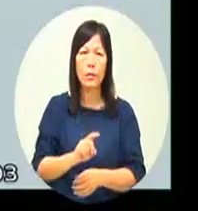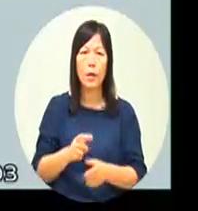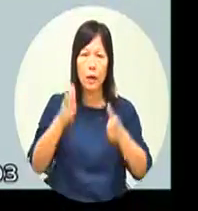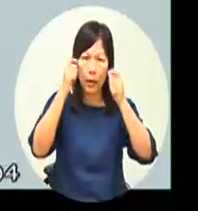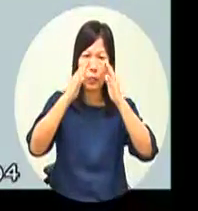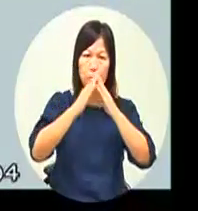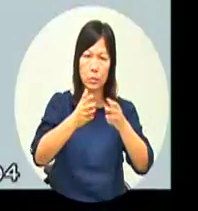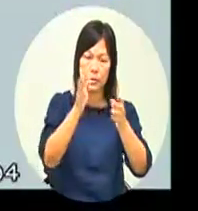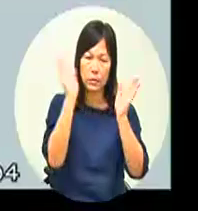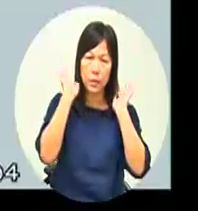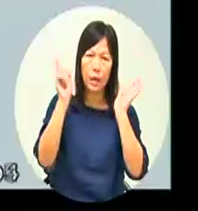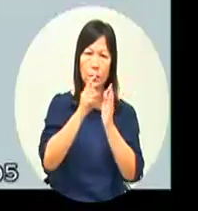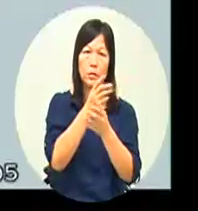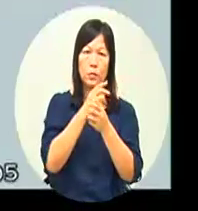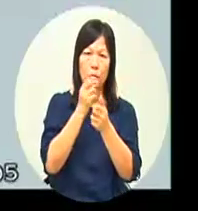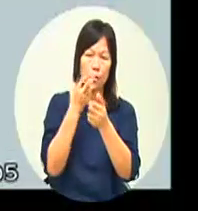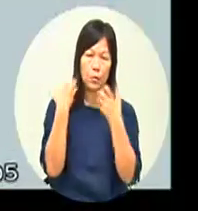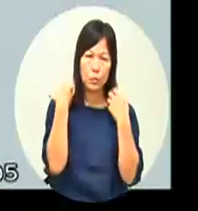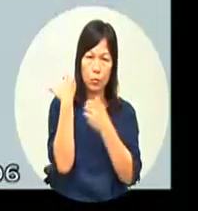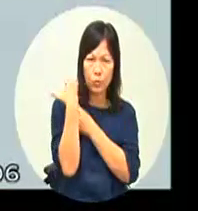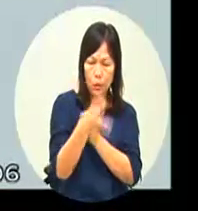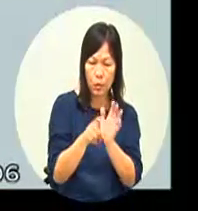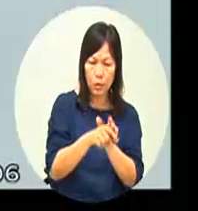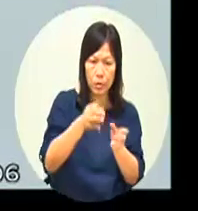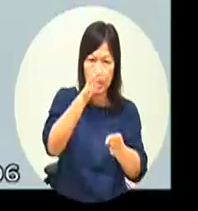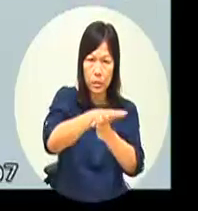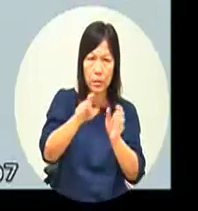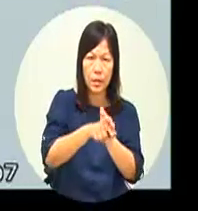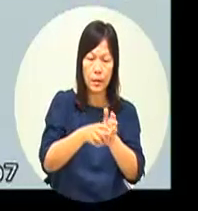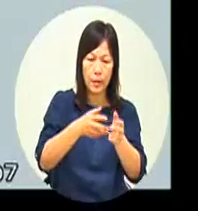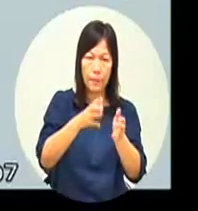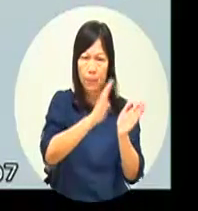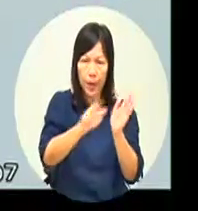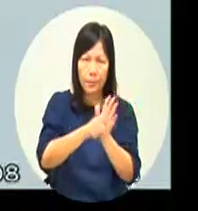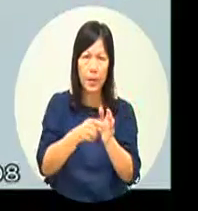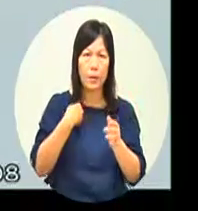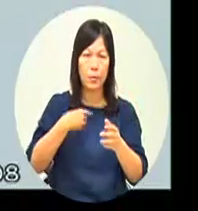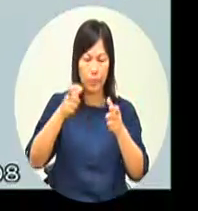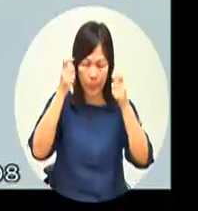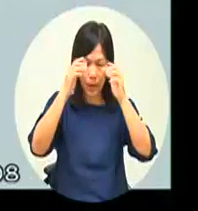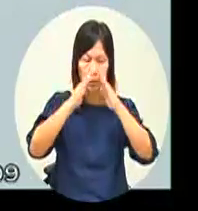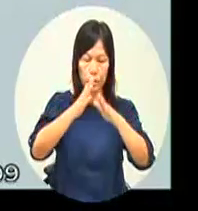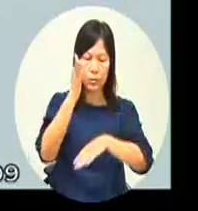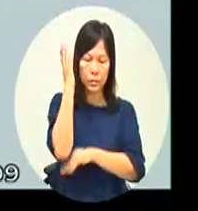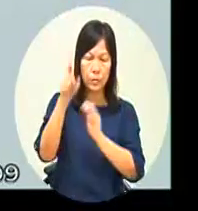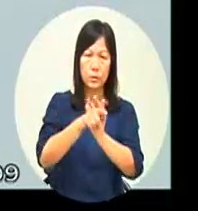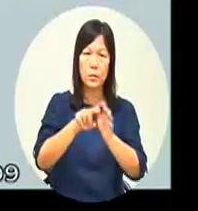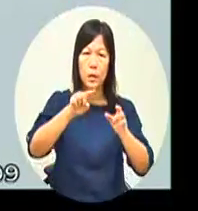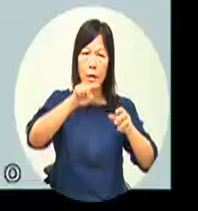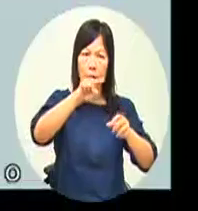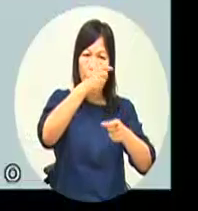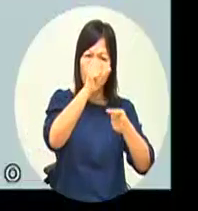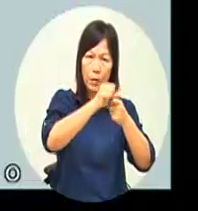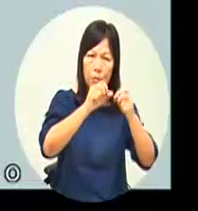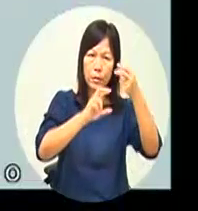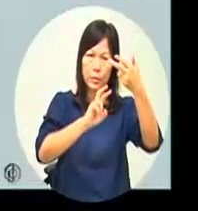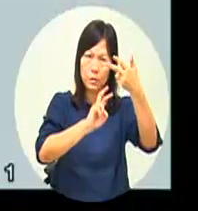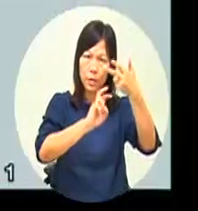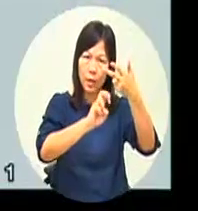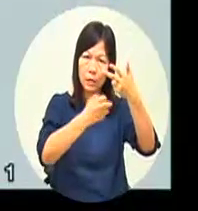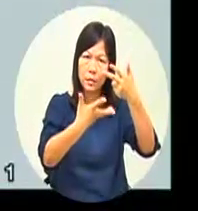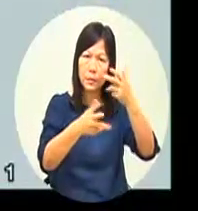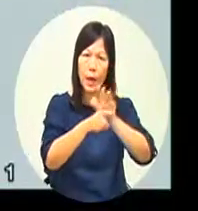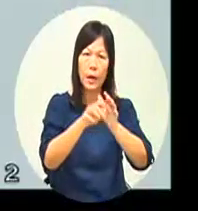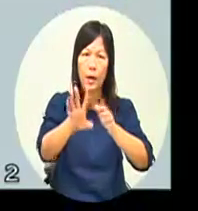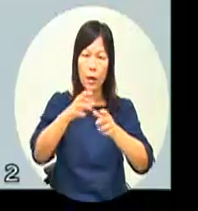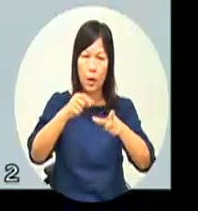高雄市儿童托育津贴发给办法业经本府于105年7月28日以高市府教